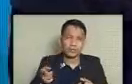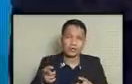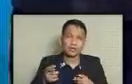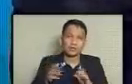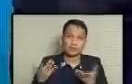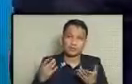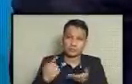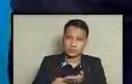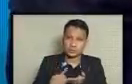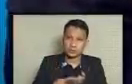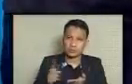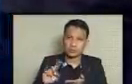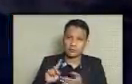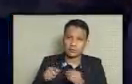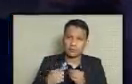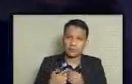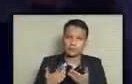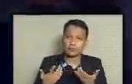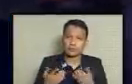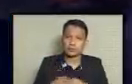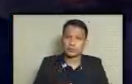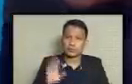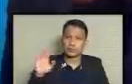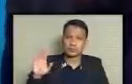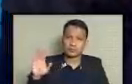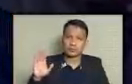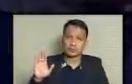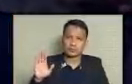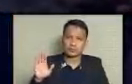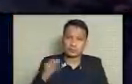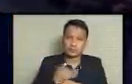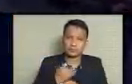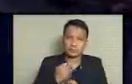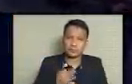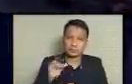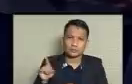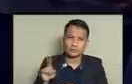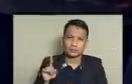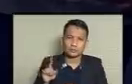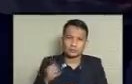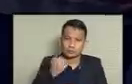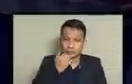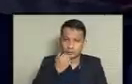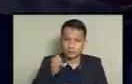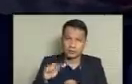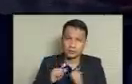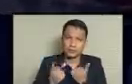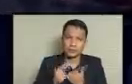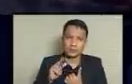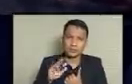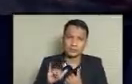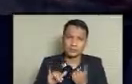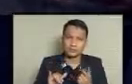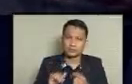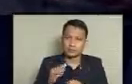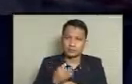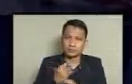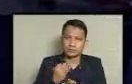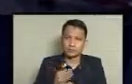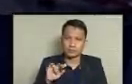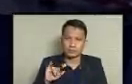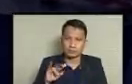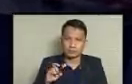ang pinag-usapan po namin, yung pong pamimixer po ng inyo pong agency. Picture po sana,